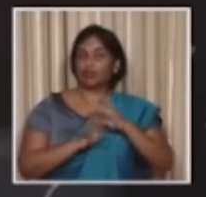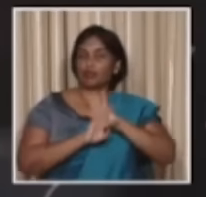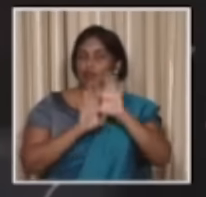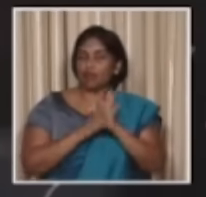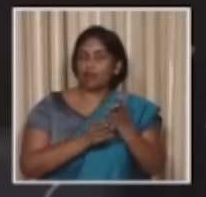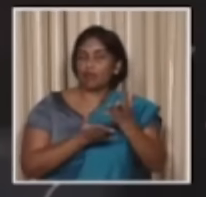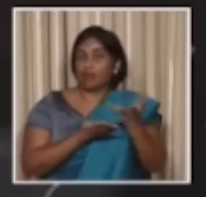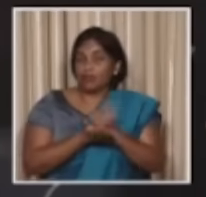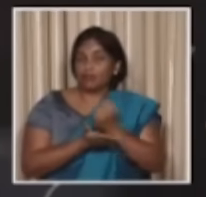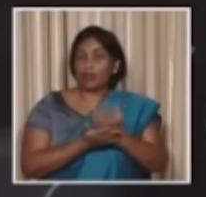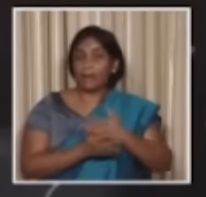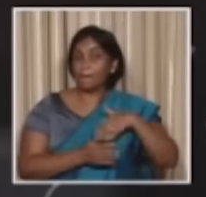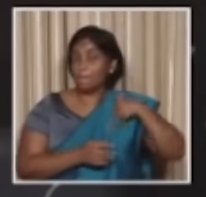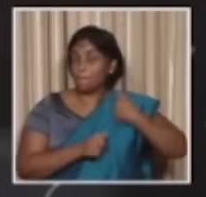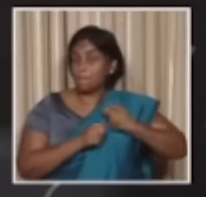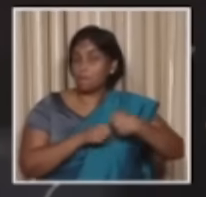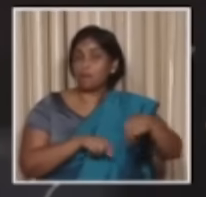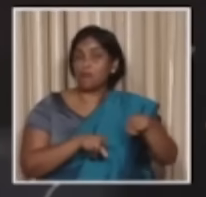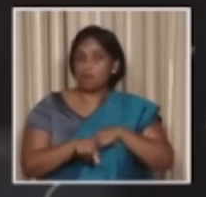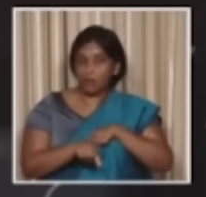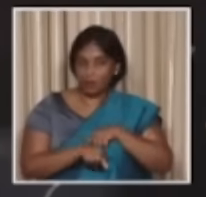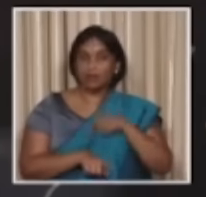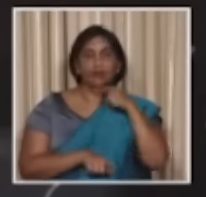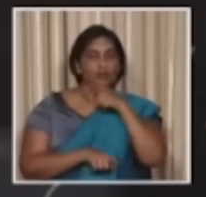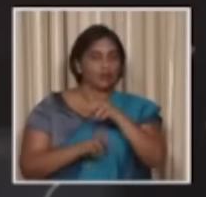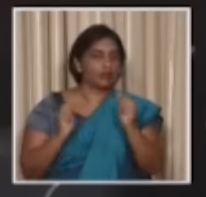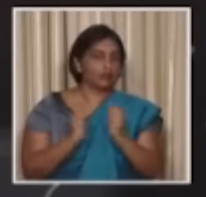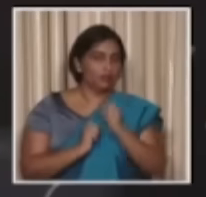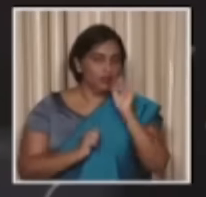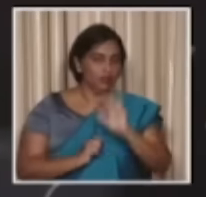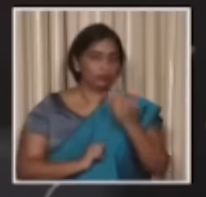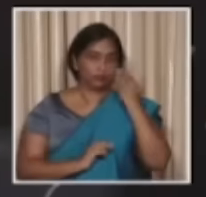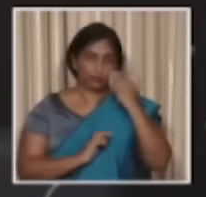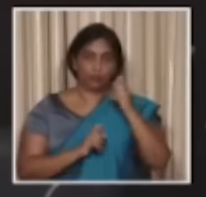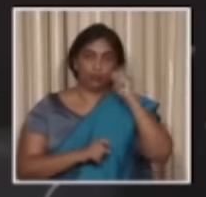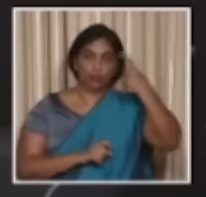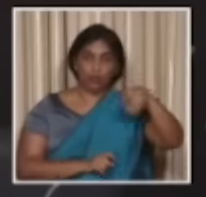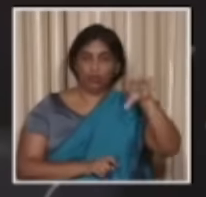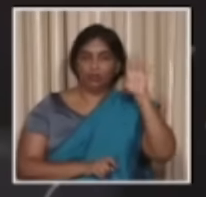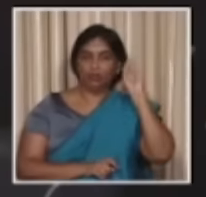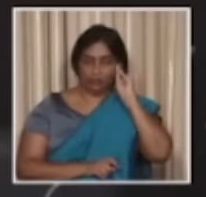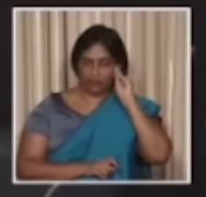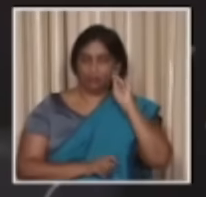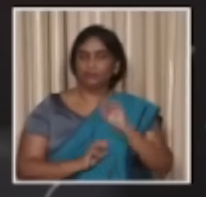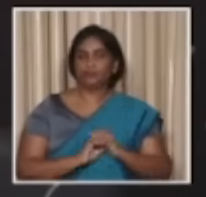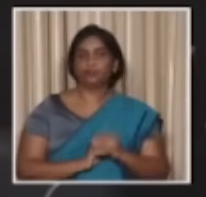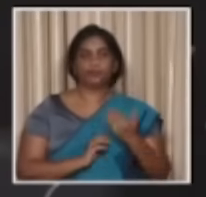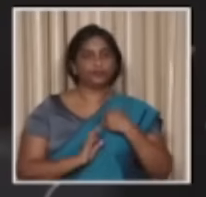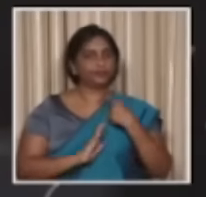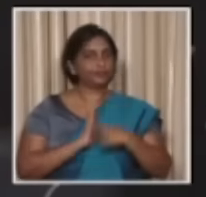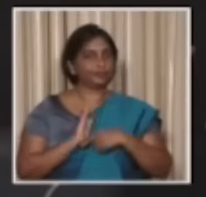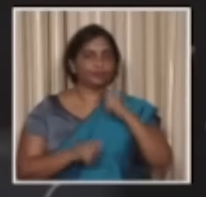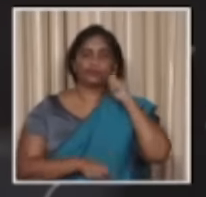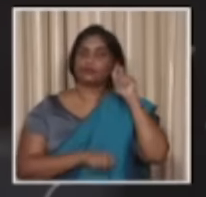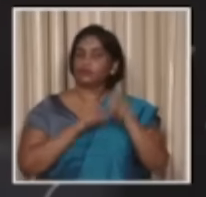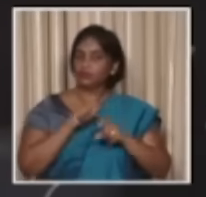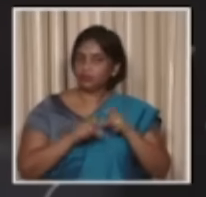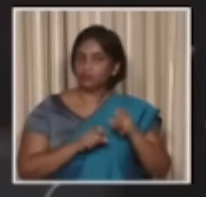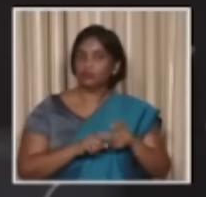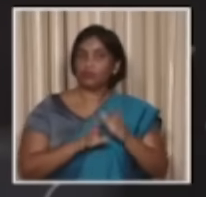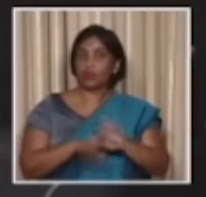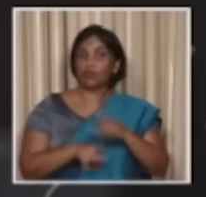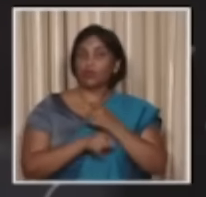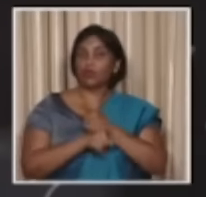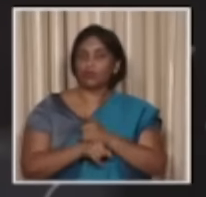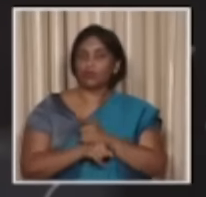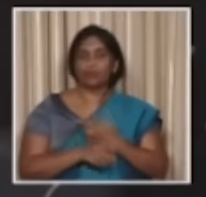කෑමේ ප්‍රධාන නියමුව හැටියට මේගොල්ල වැඩ කරනවාගේ මේ රටේ ජනතාව තේරුම් ගන්න ඕනේ අපේ රටේ ජනතාව දරුවන්ට